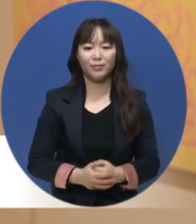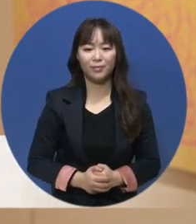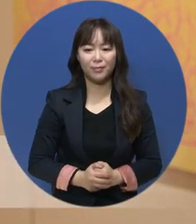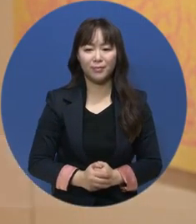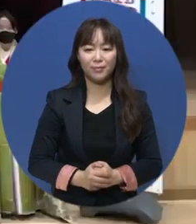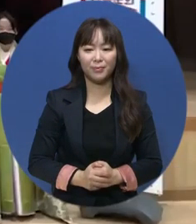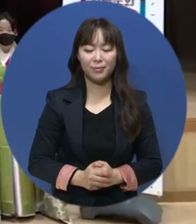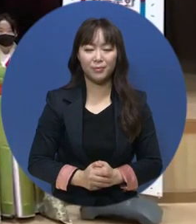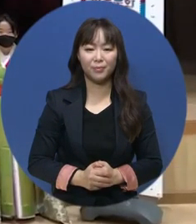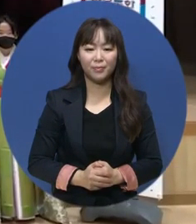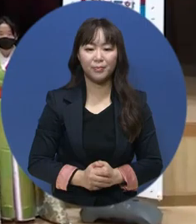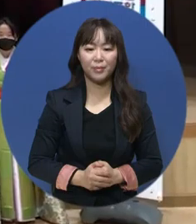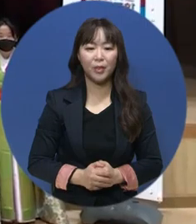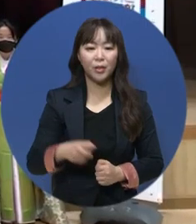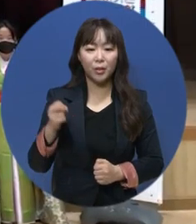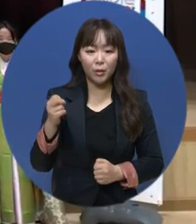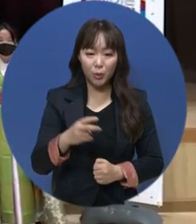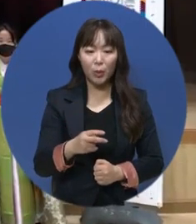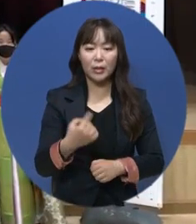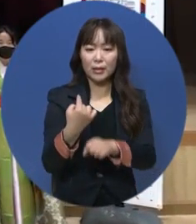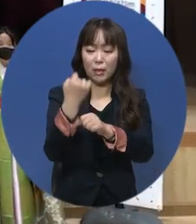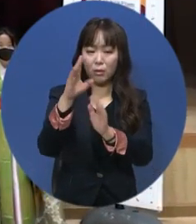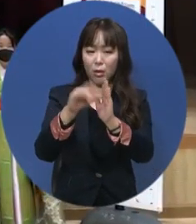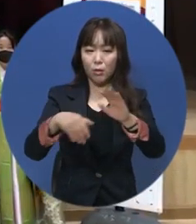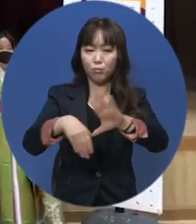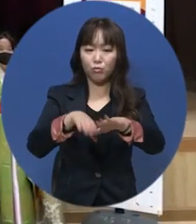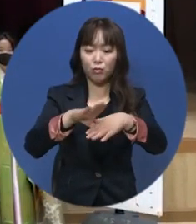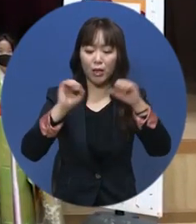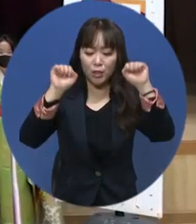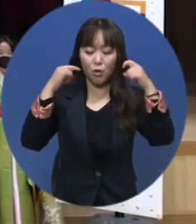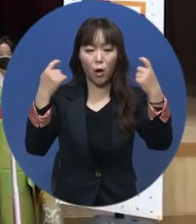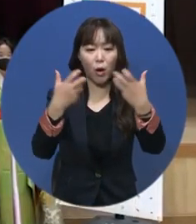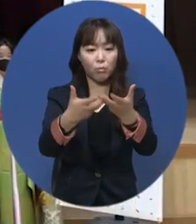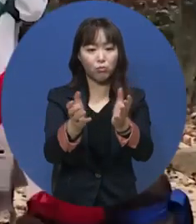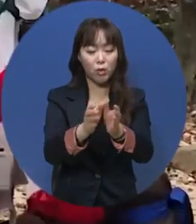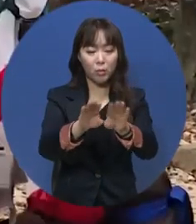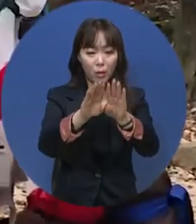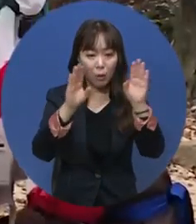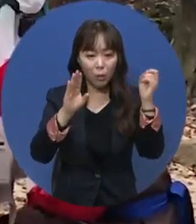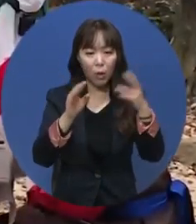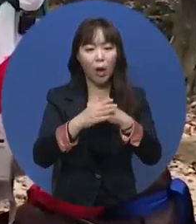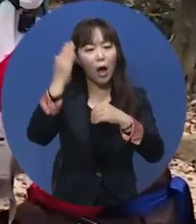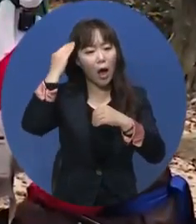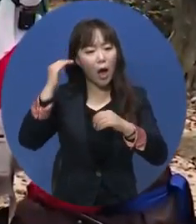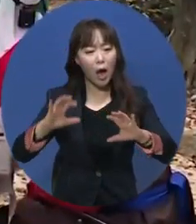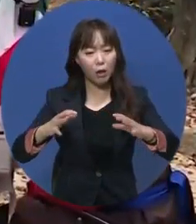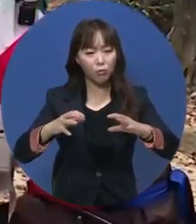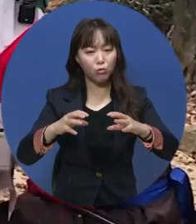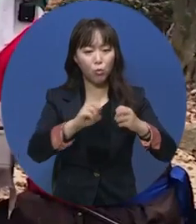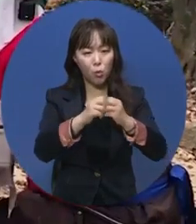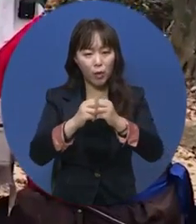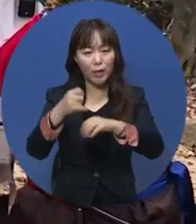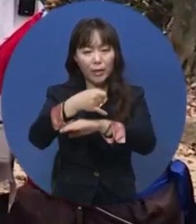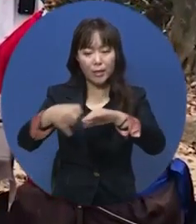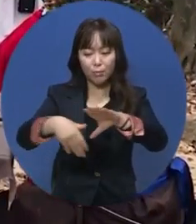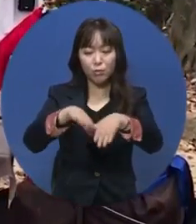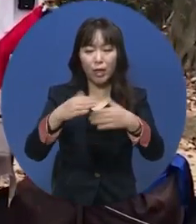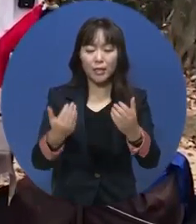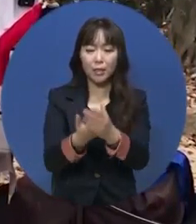드리겠습니다 또한 남원 씨는 작년에 문화체육관광부가 주최하고 한국 공예 디자인 문화 진흥 원과